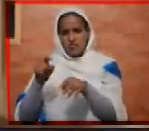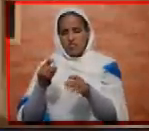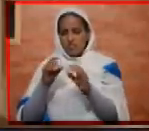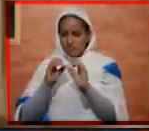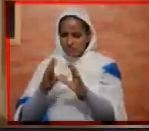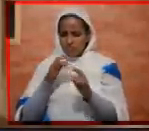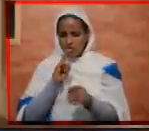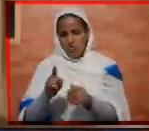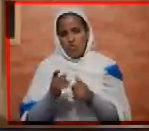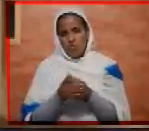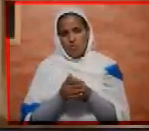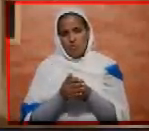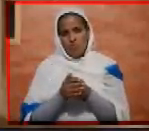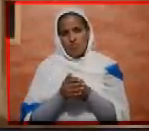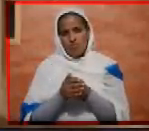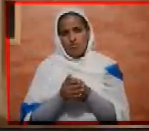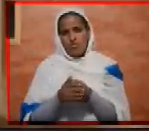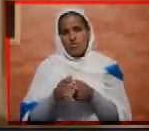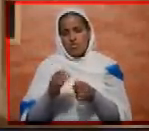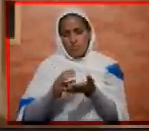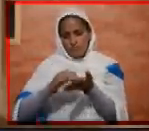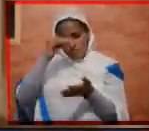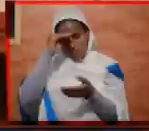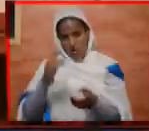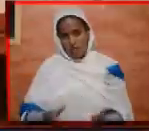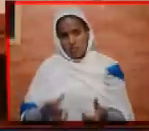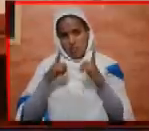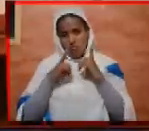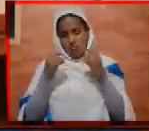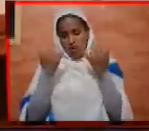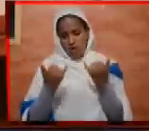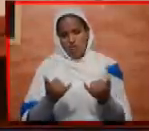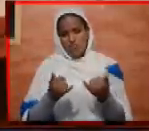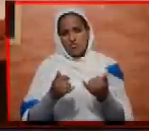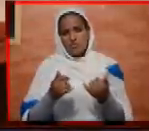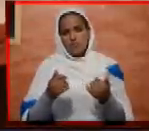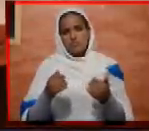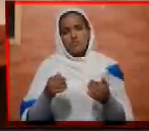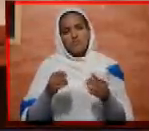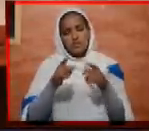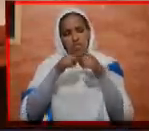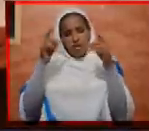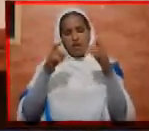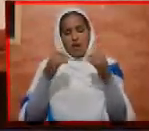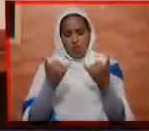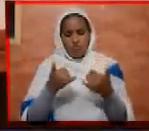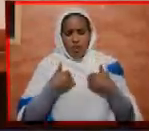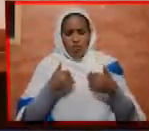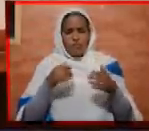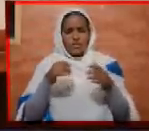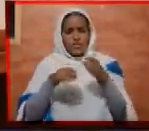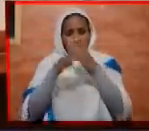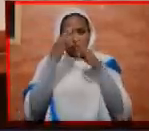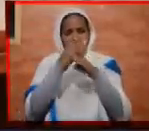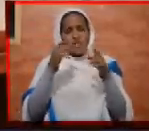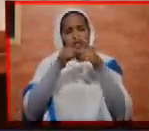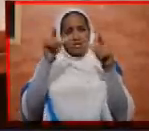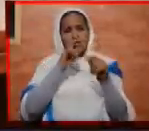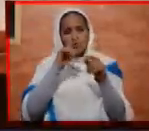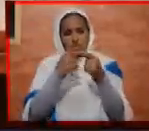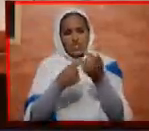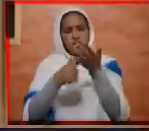በጎ ያልሆነው ተጽዕኖ ውጭም በጎ የሚባል ተጽዕኖ የአብነት ትምህርት ቤት